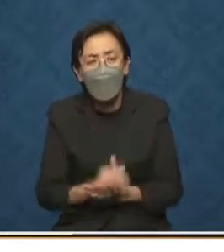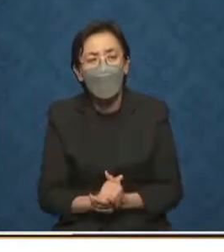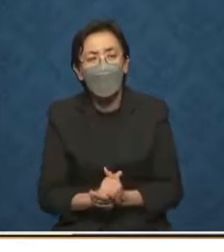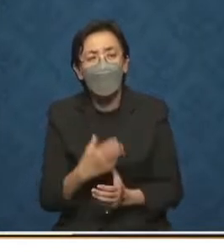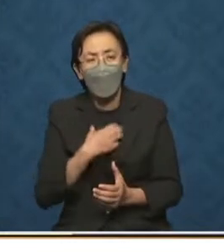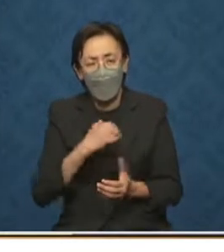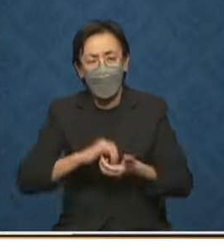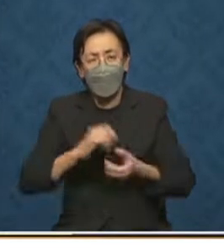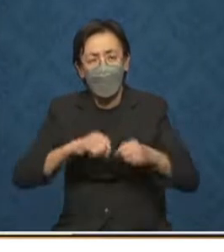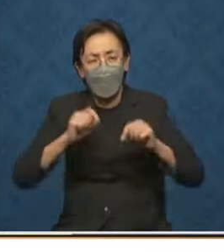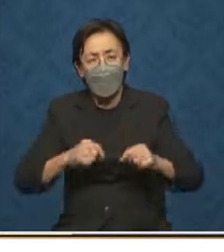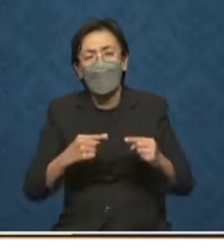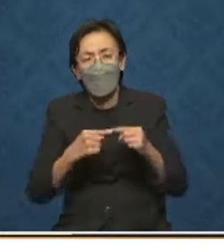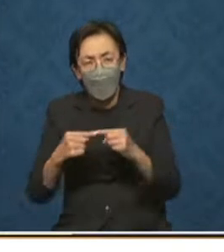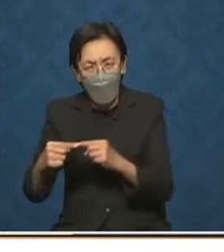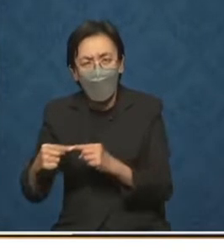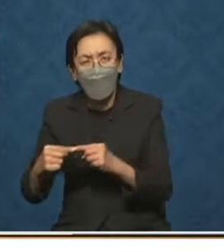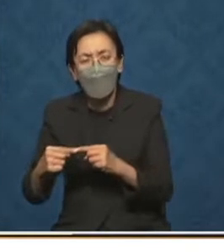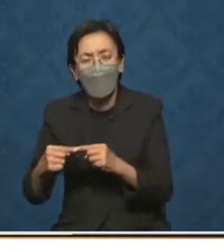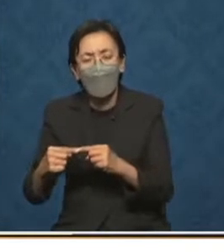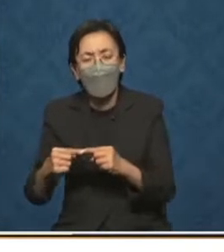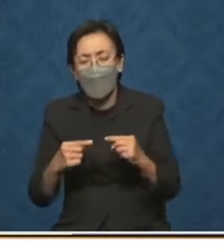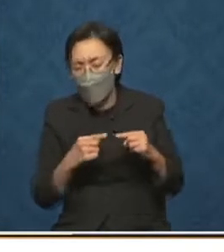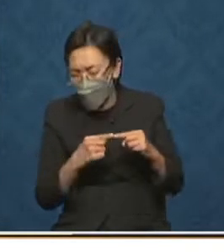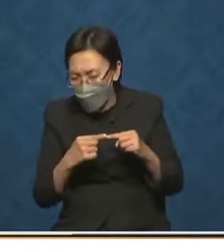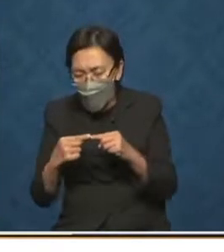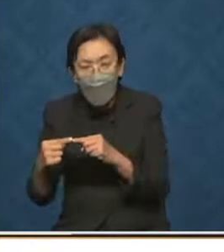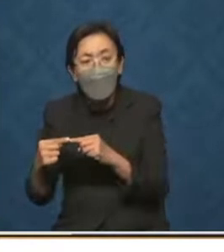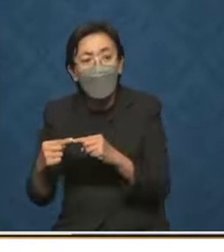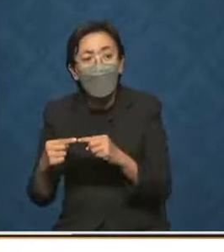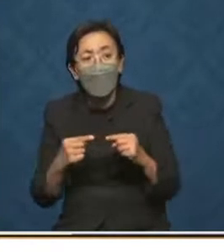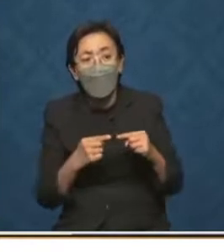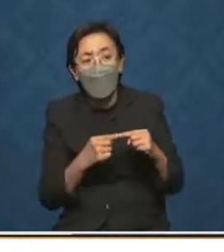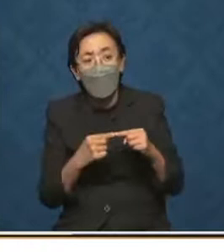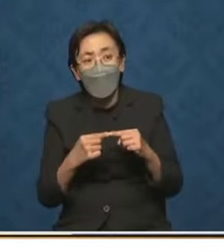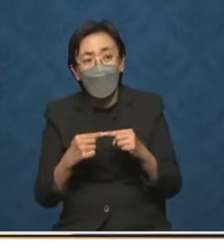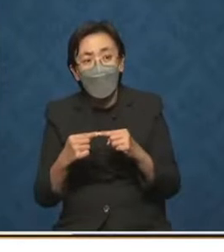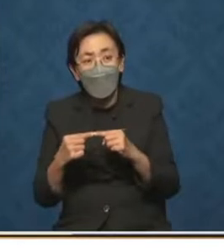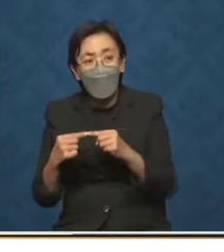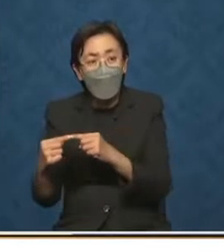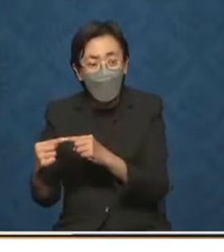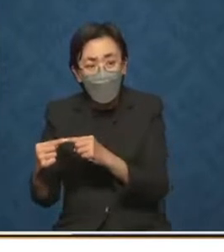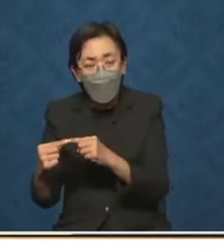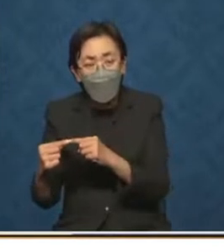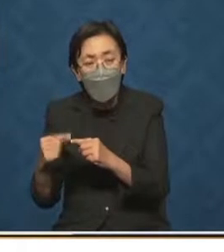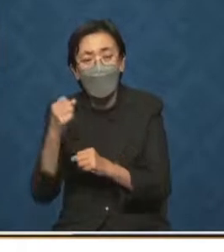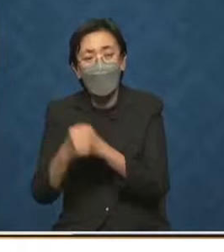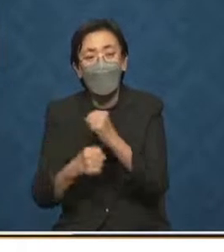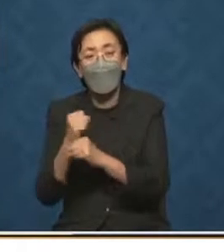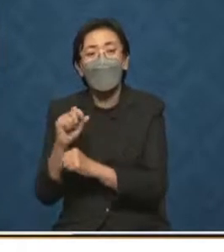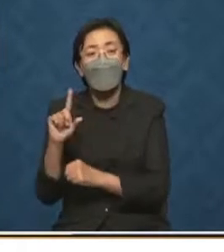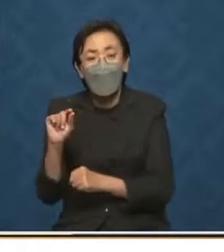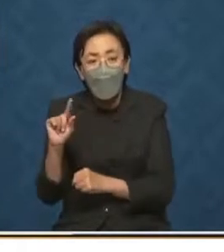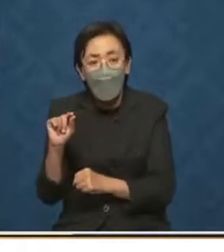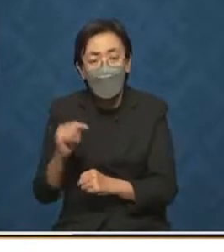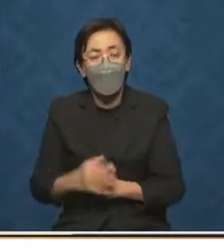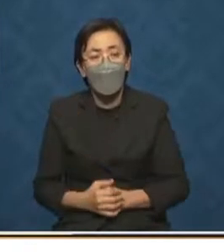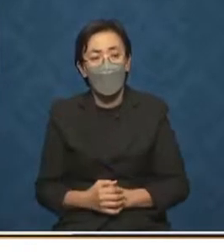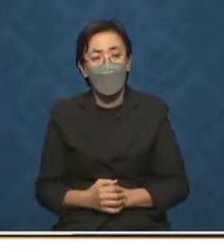มีการต่อสัญญาซึ่งการต่อสัญาจะขอต่อในแล้วเวลาอีก 20 ปี